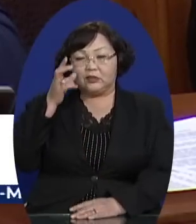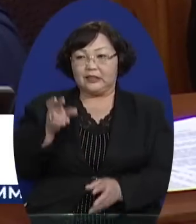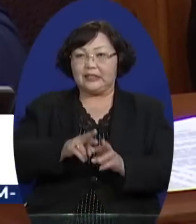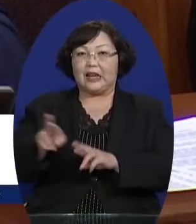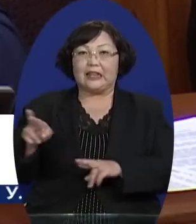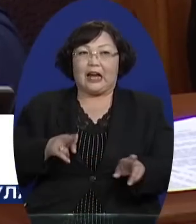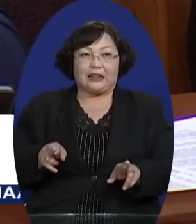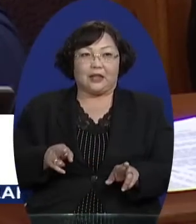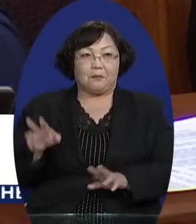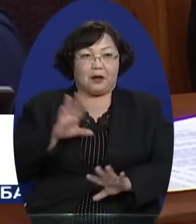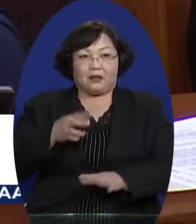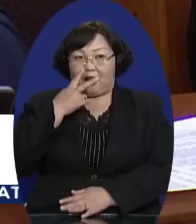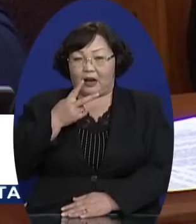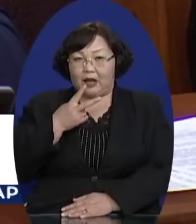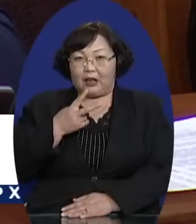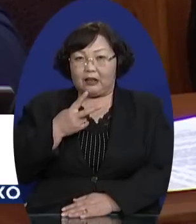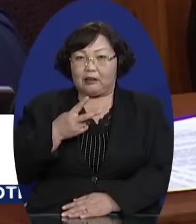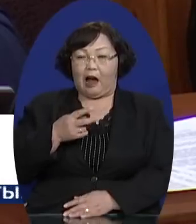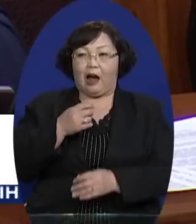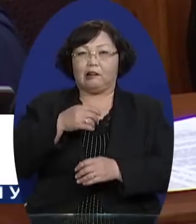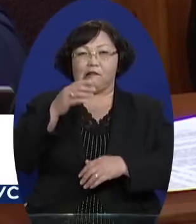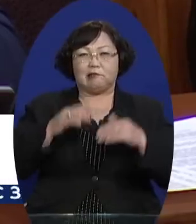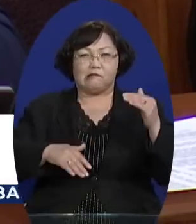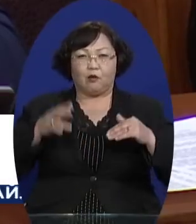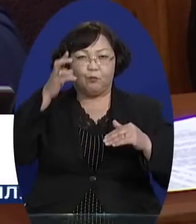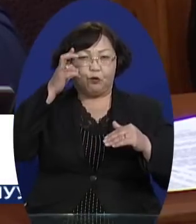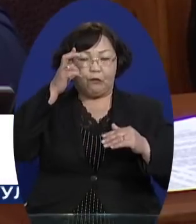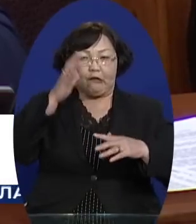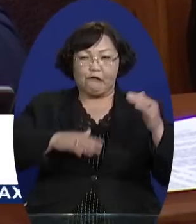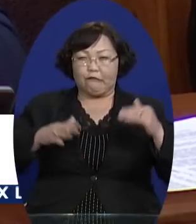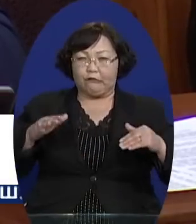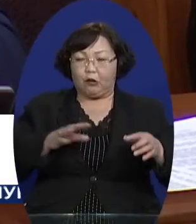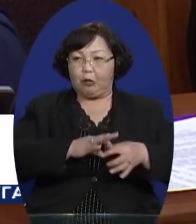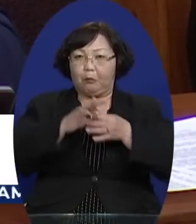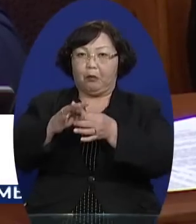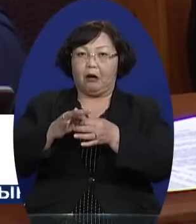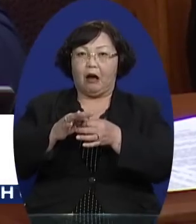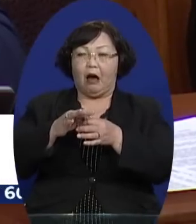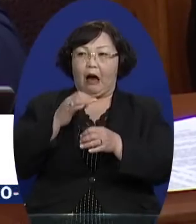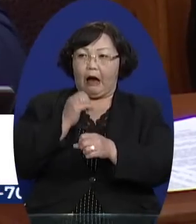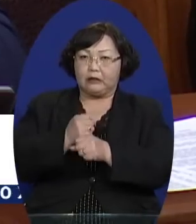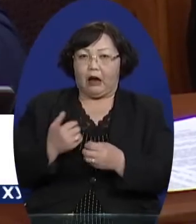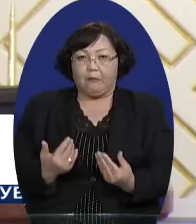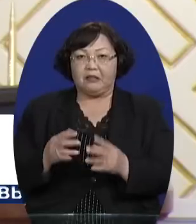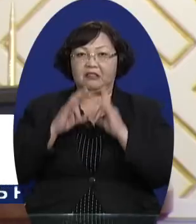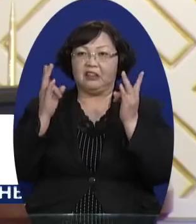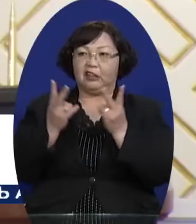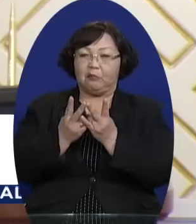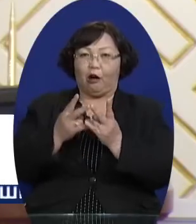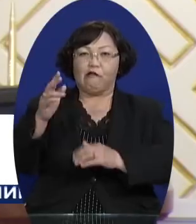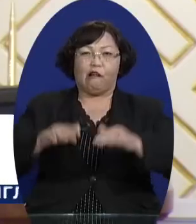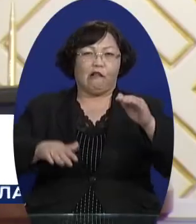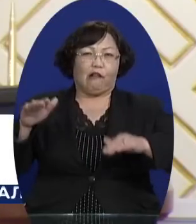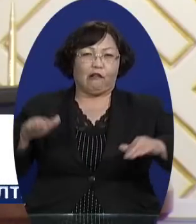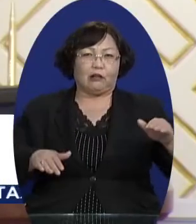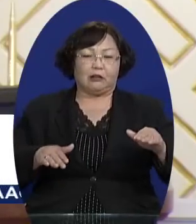чинь явсаар явсаар байгаад ажил амьдралын ялгаа бүр нийгмийн ангид авахрыг үүсэх ийм үндэс суурь. Одоо жишээлбэл Монгол